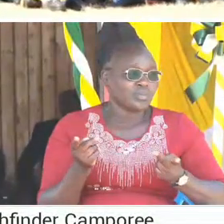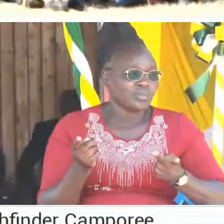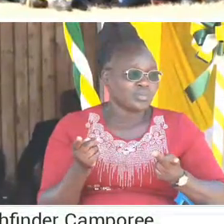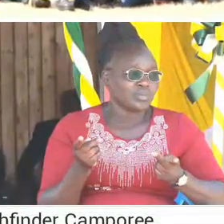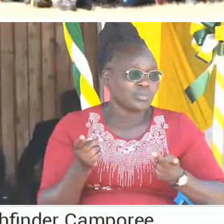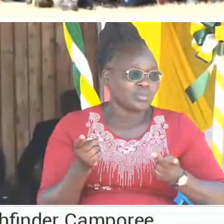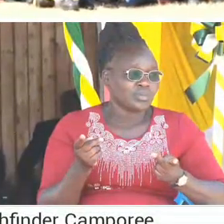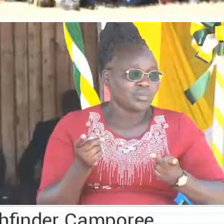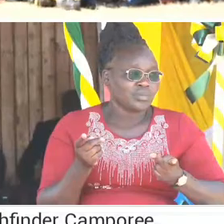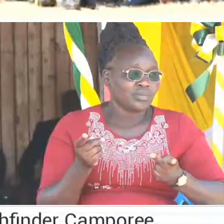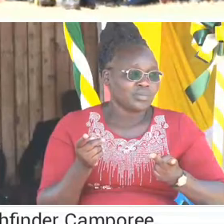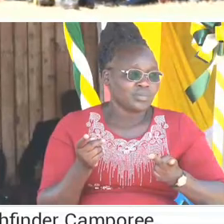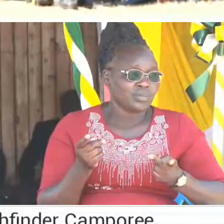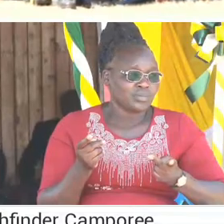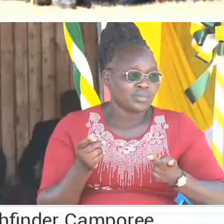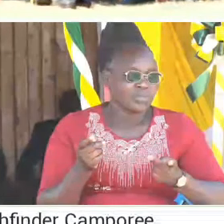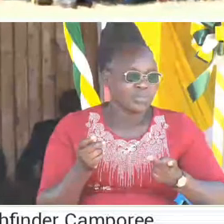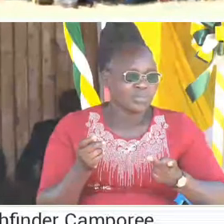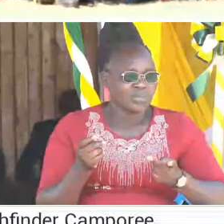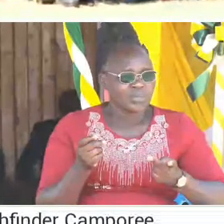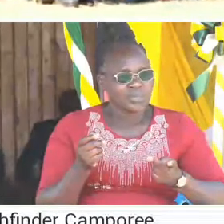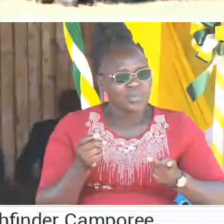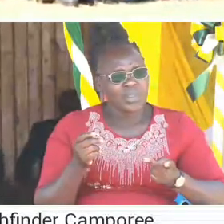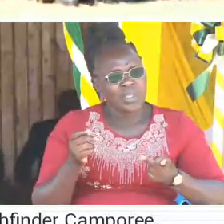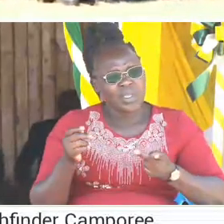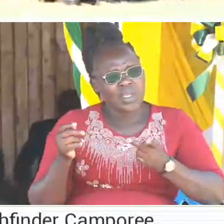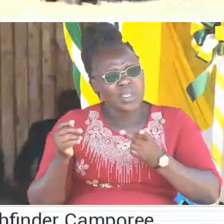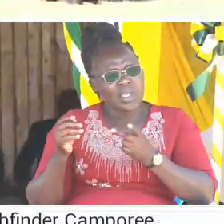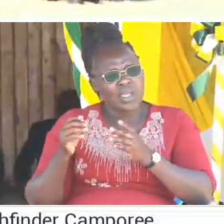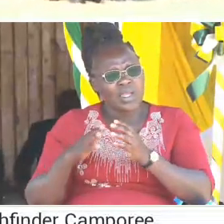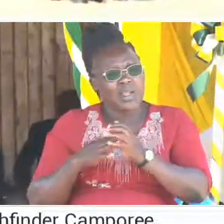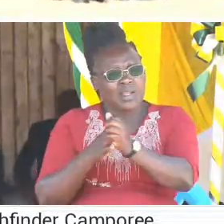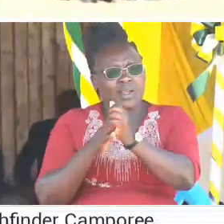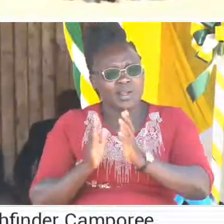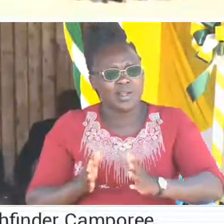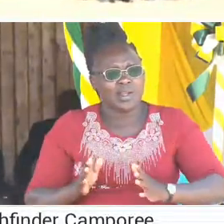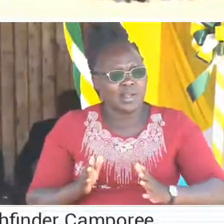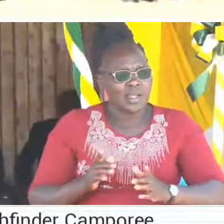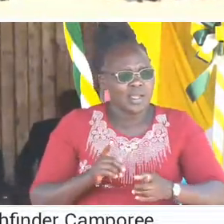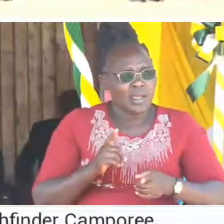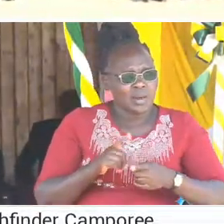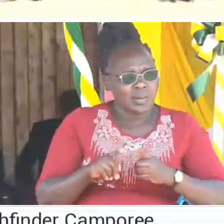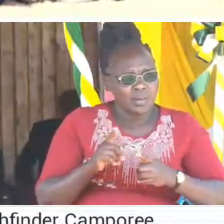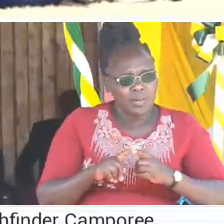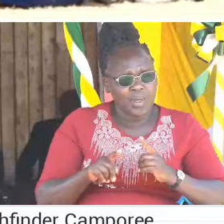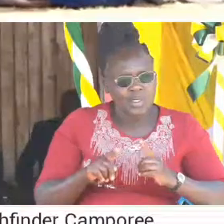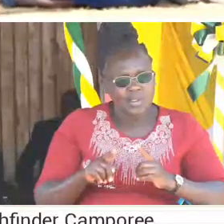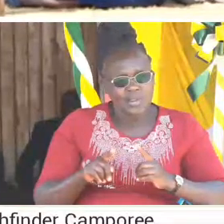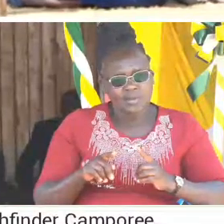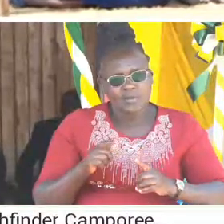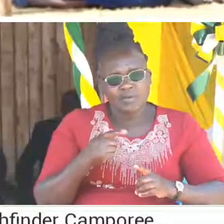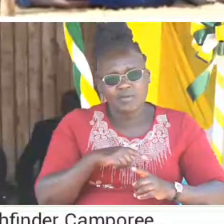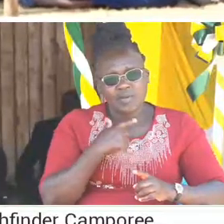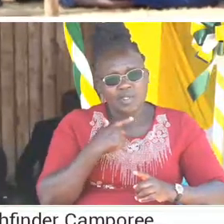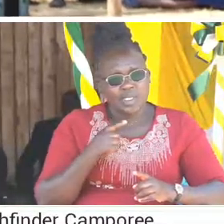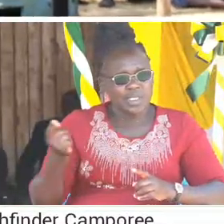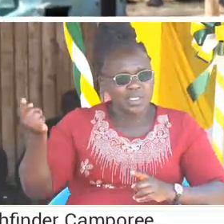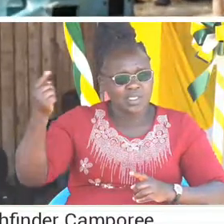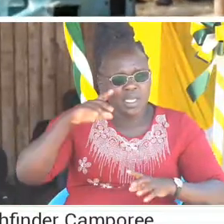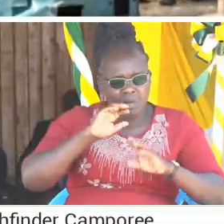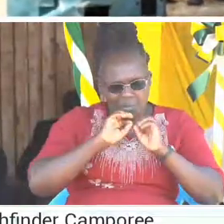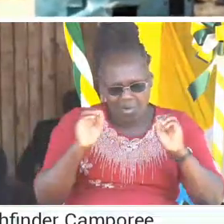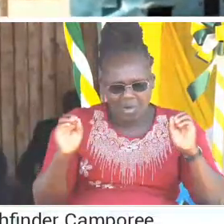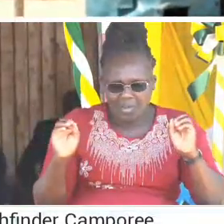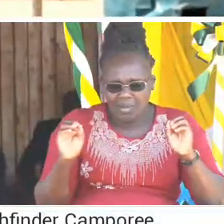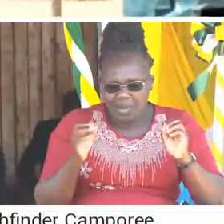haipokei wageni, inapokea. Lakini kampuni yake haipokei wageni. Shida ni nini? Hujasikia sauti ya Bwana. Bwana